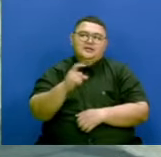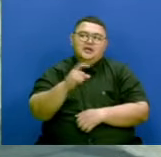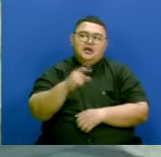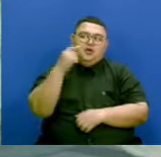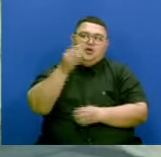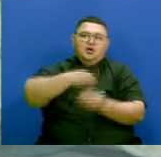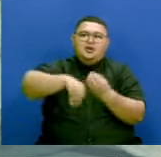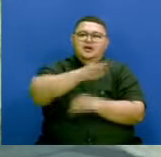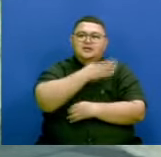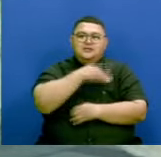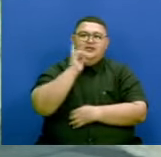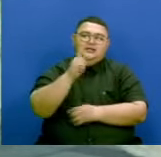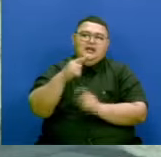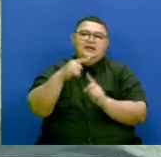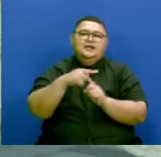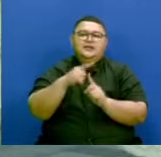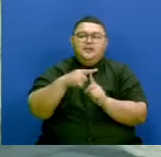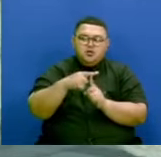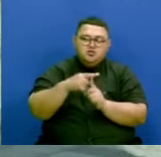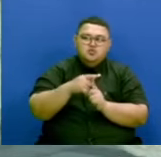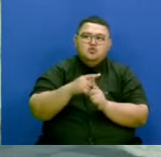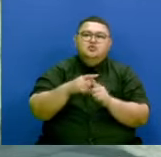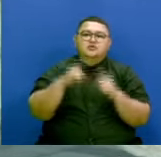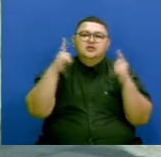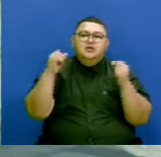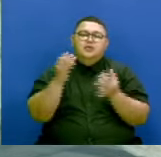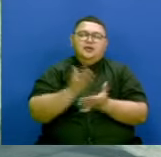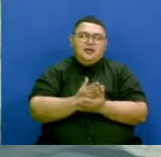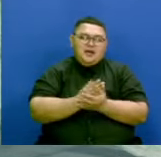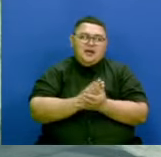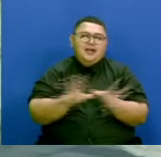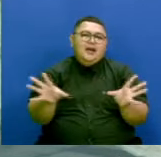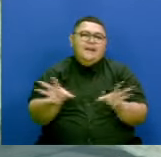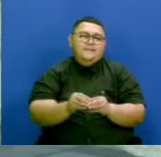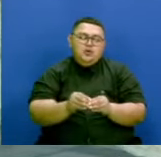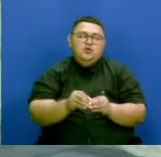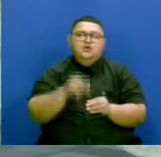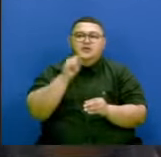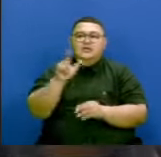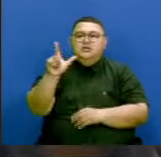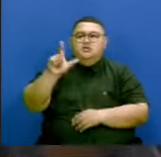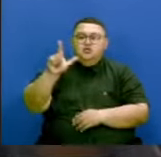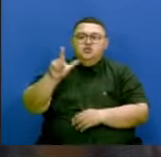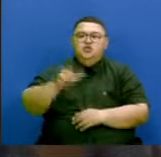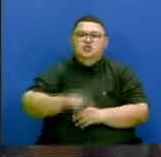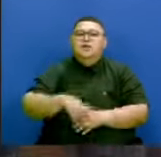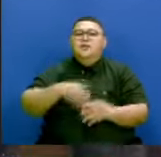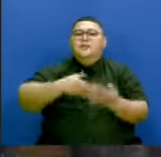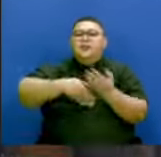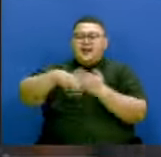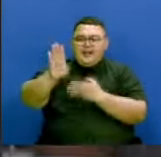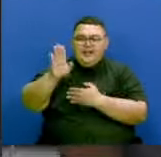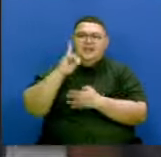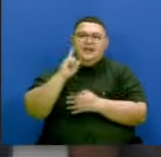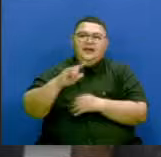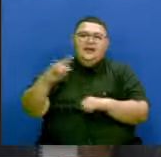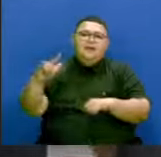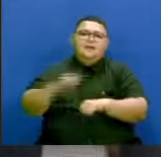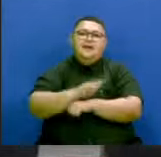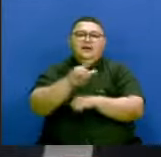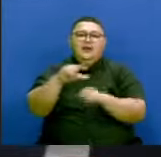asal Kabupaten Temanggung yang tergabung dalam kloter 1 Embarkasi Solo diberangkatkan dari Bandara